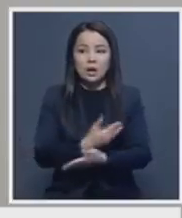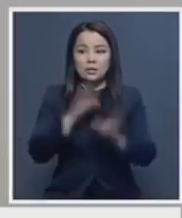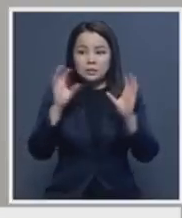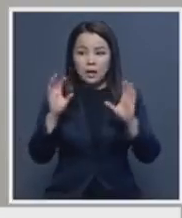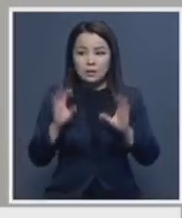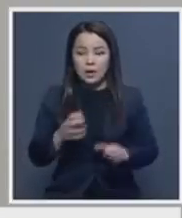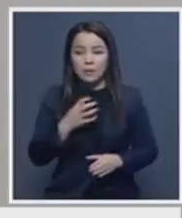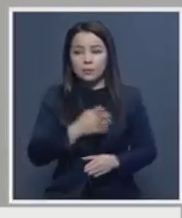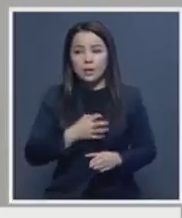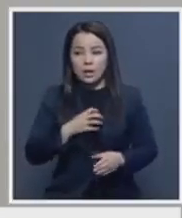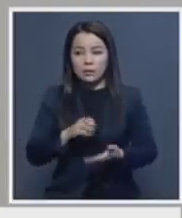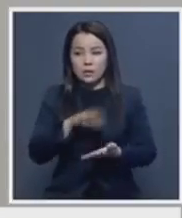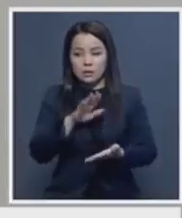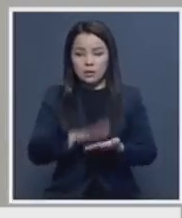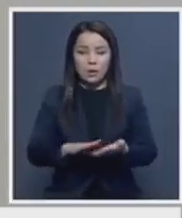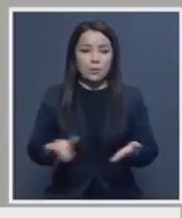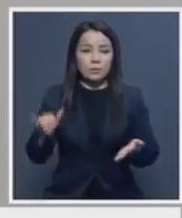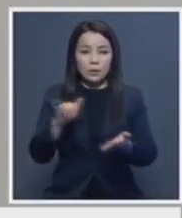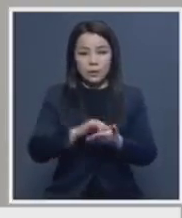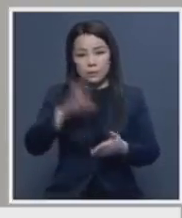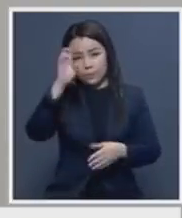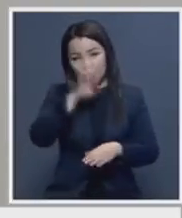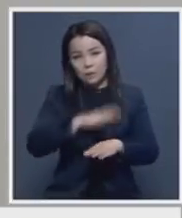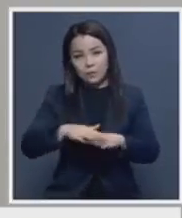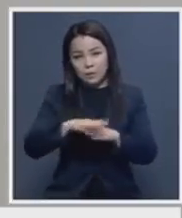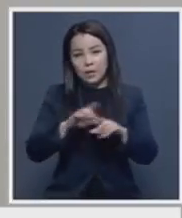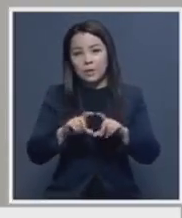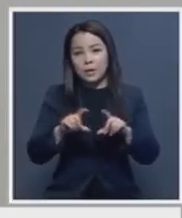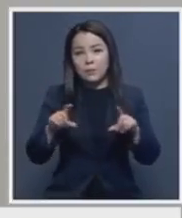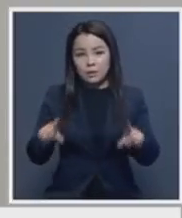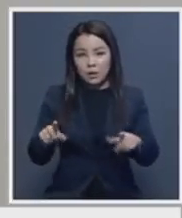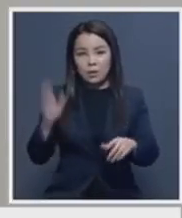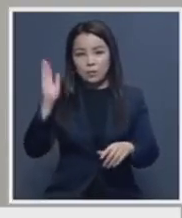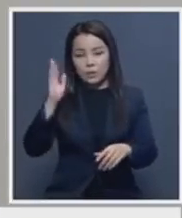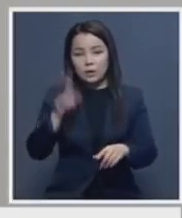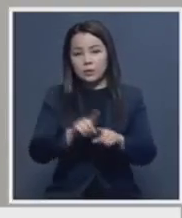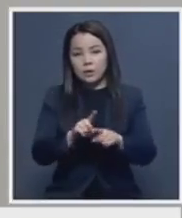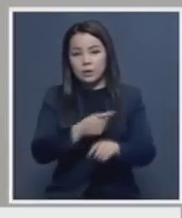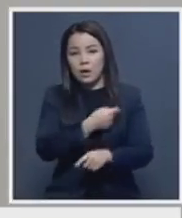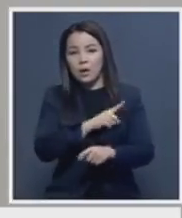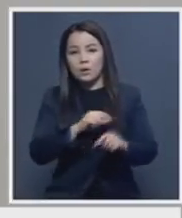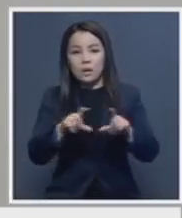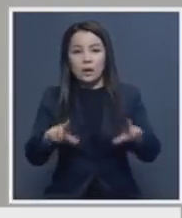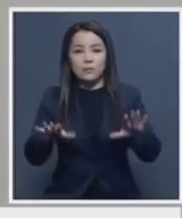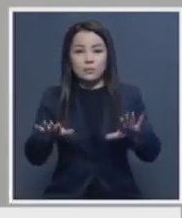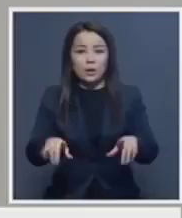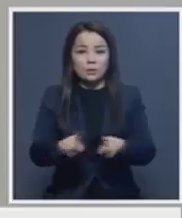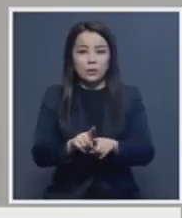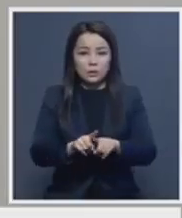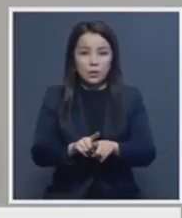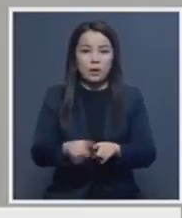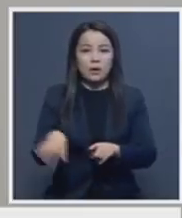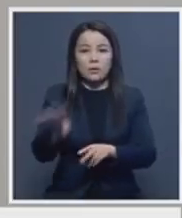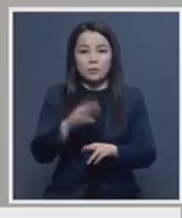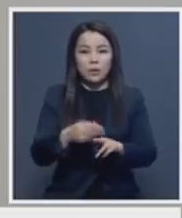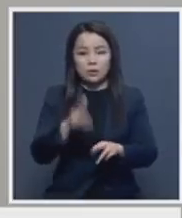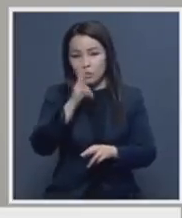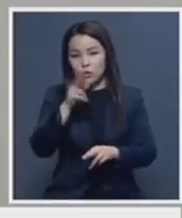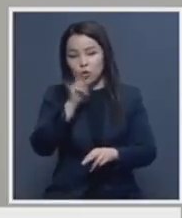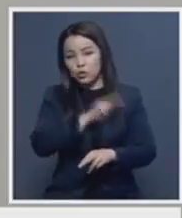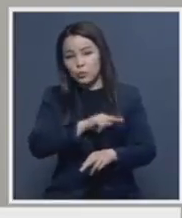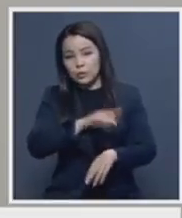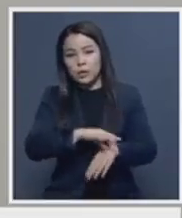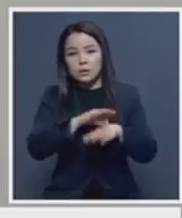негізінде сол мемлекеттік мекемелерге, ауылдағы ауруханаларға, емханаларға жіберіп 3 жыл жұмыс